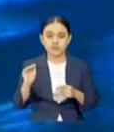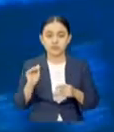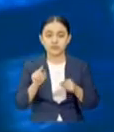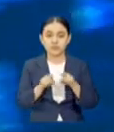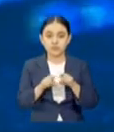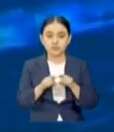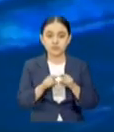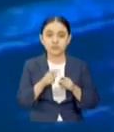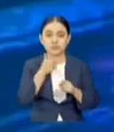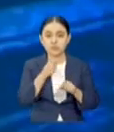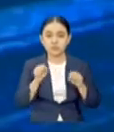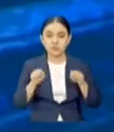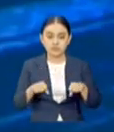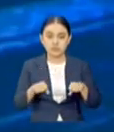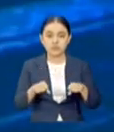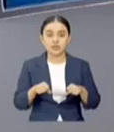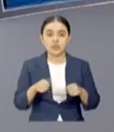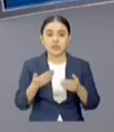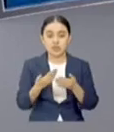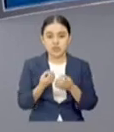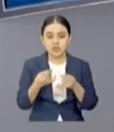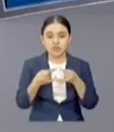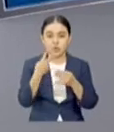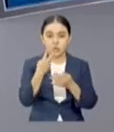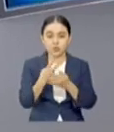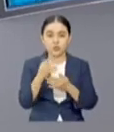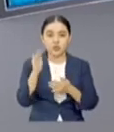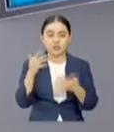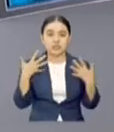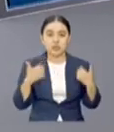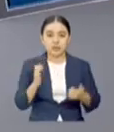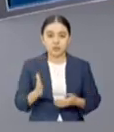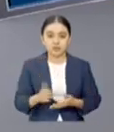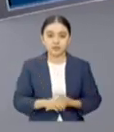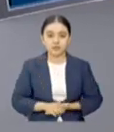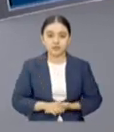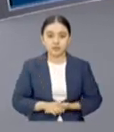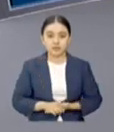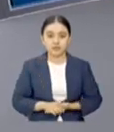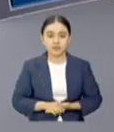sahifalarimiz orqali ham kuzatib borishingiz mumkin. Yana efirda ko'rishguncha xayr, salomat bo'ling.